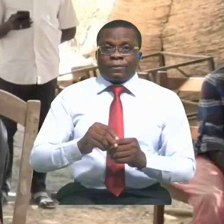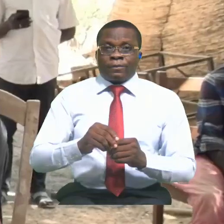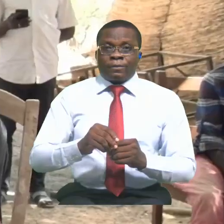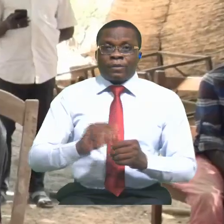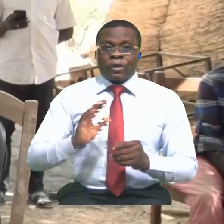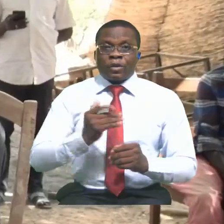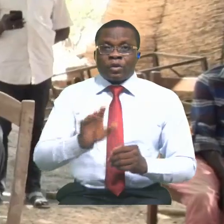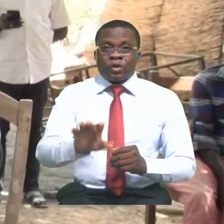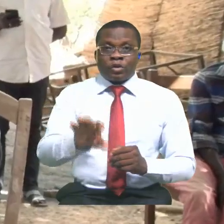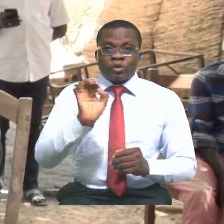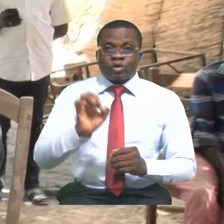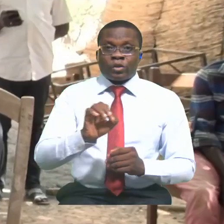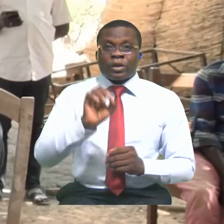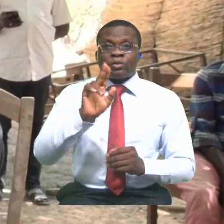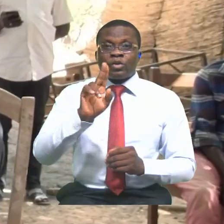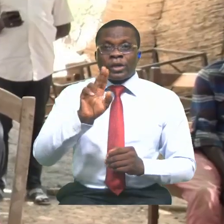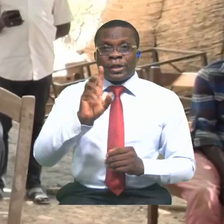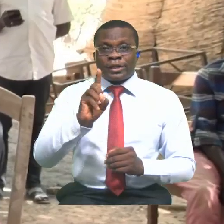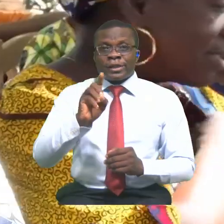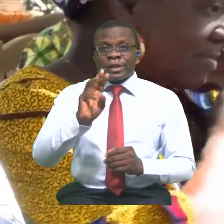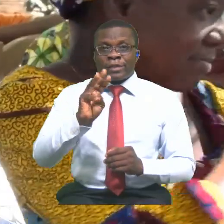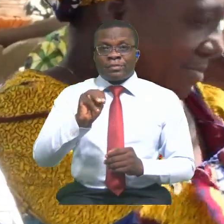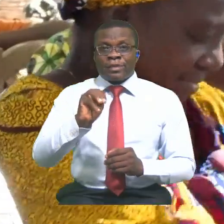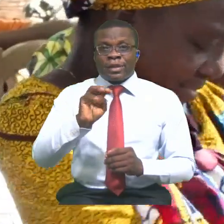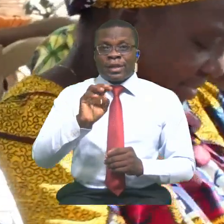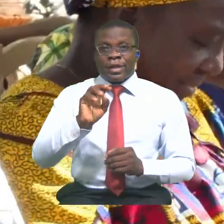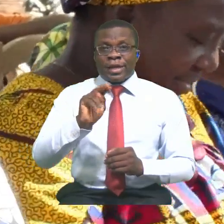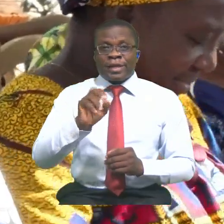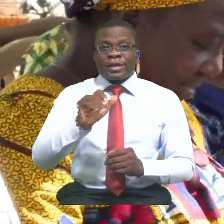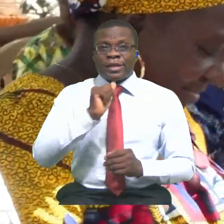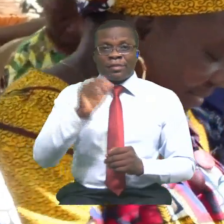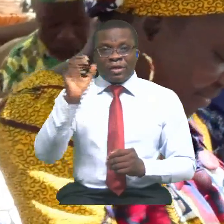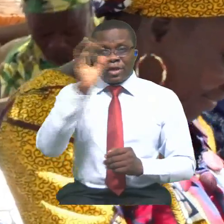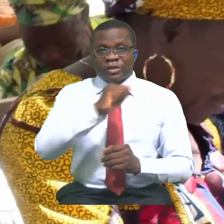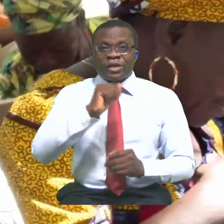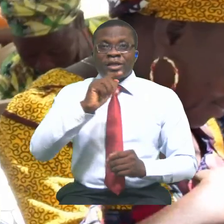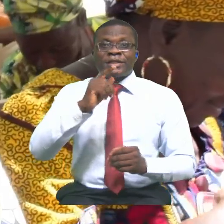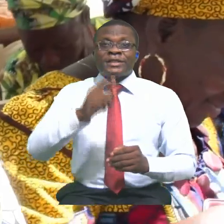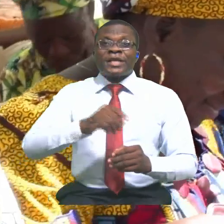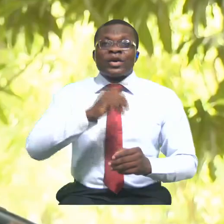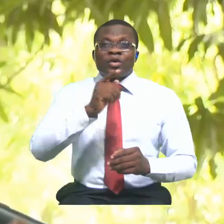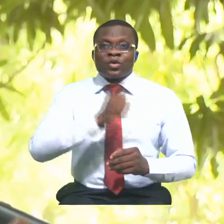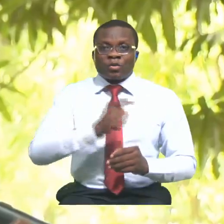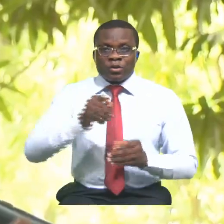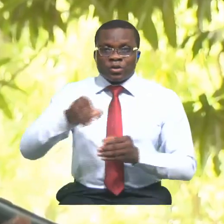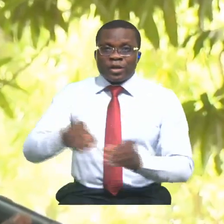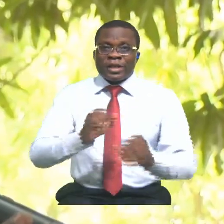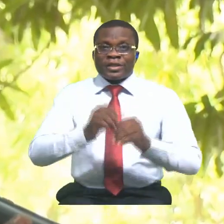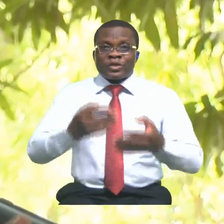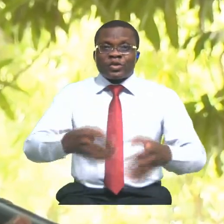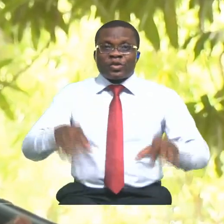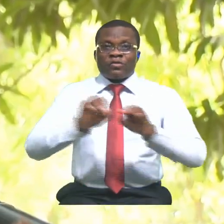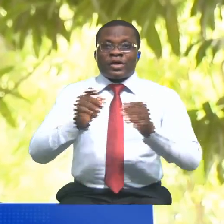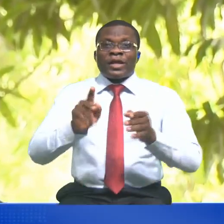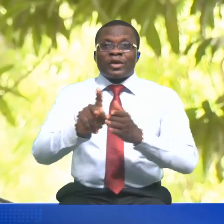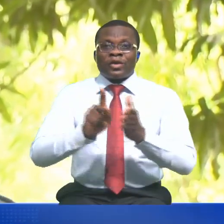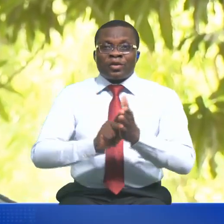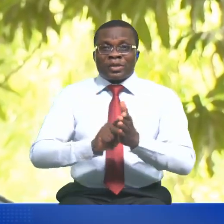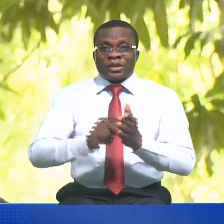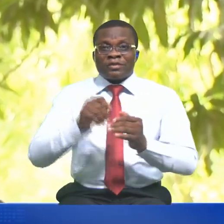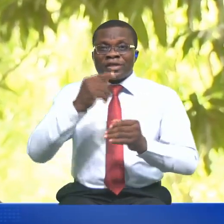Notre choix pour l'UDBN n'est pas un hasard. C'est plutôt une conviction assise sur certaines valeurs et principes dont